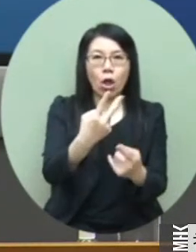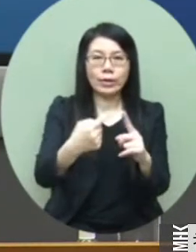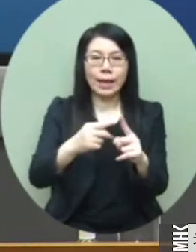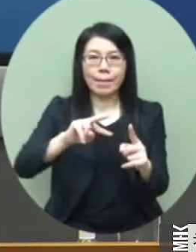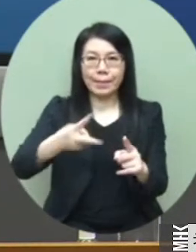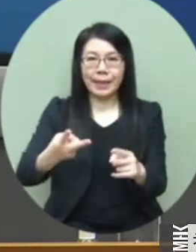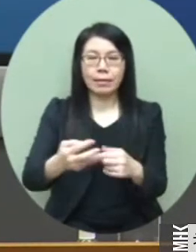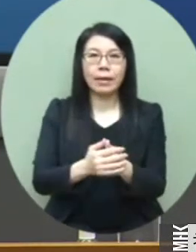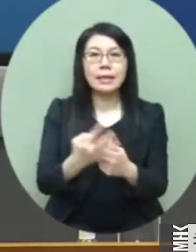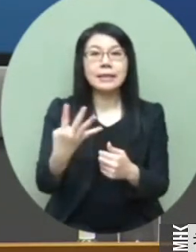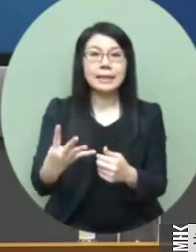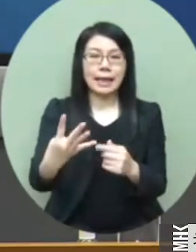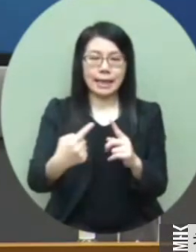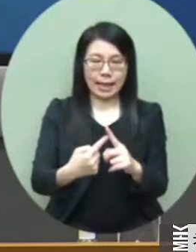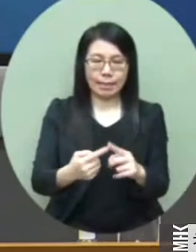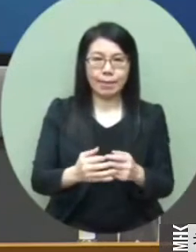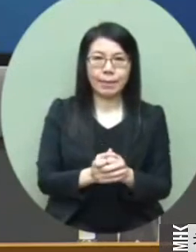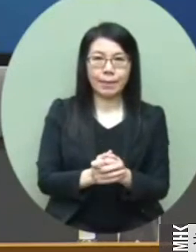寬至到咧係4人。